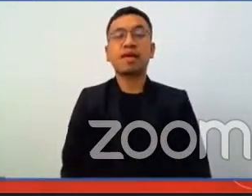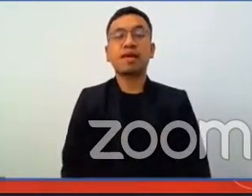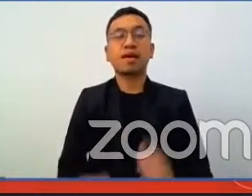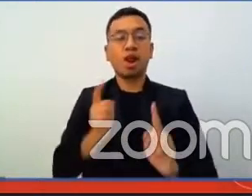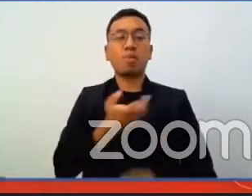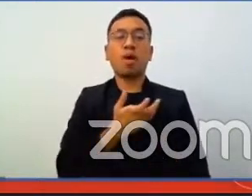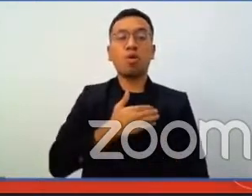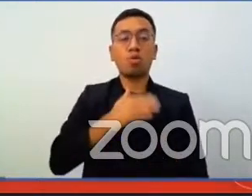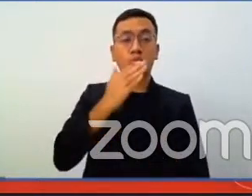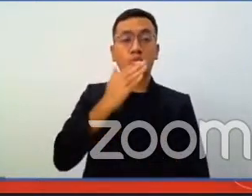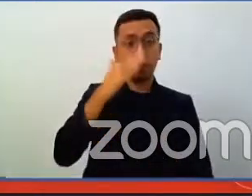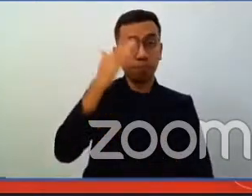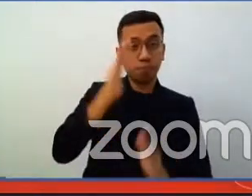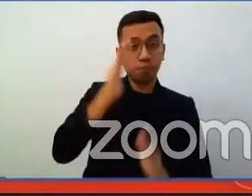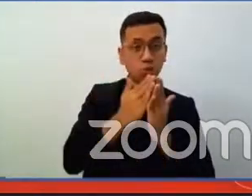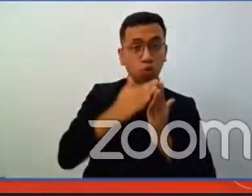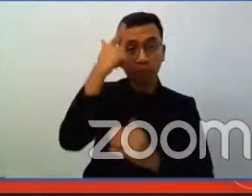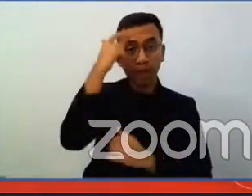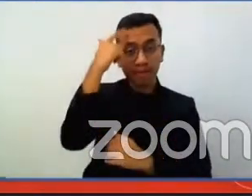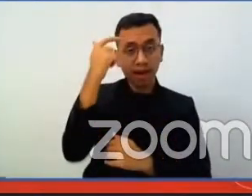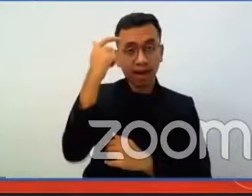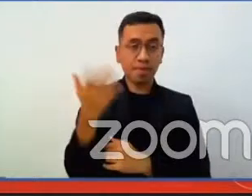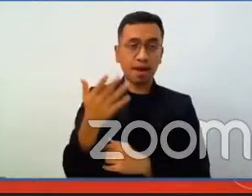buku-buku pelajaran, ada di